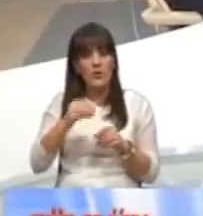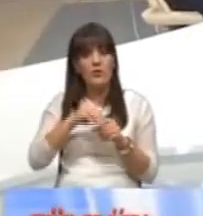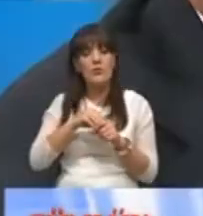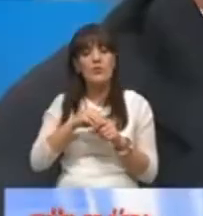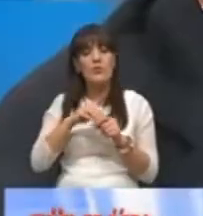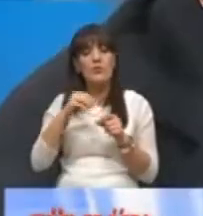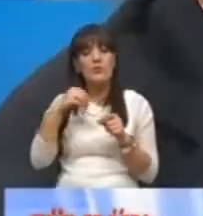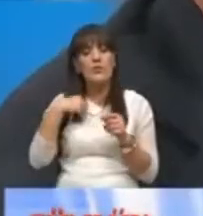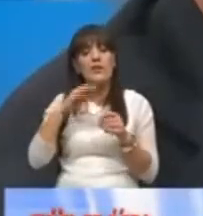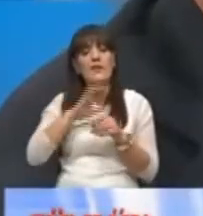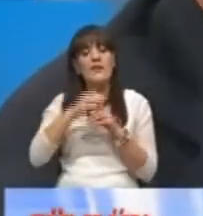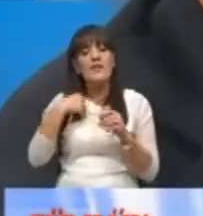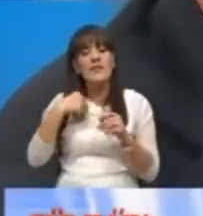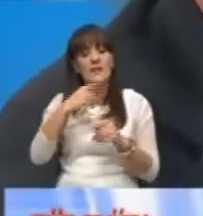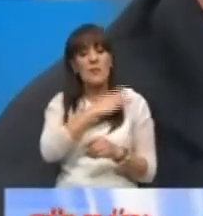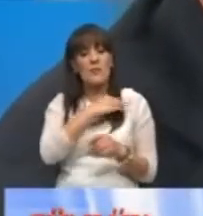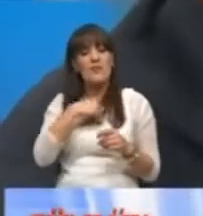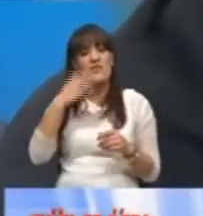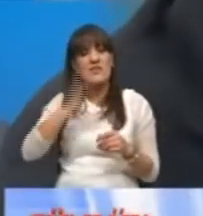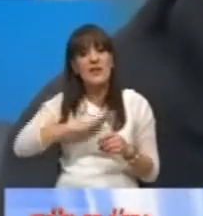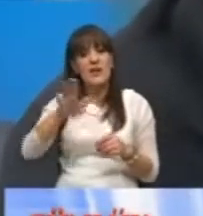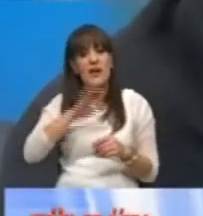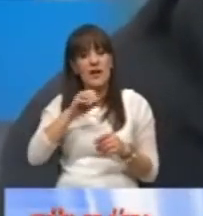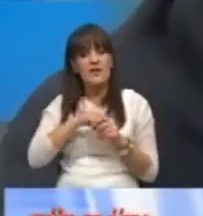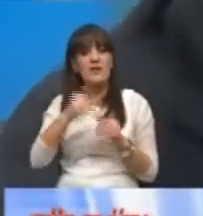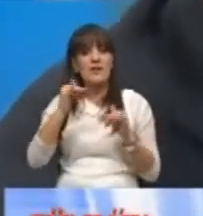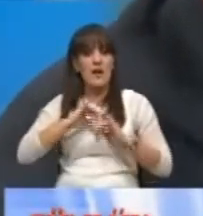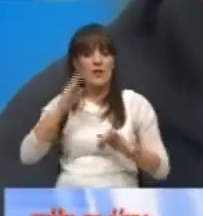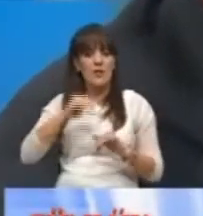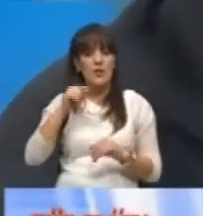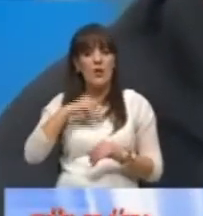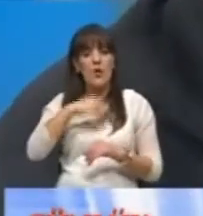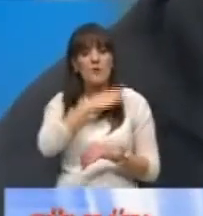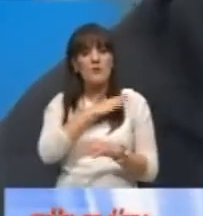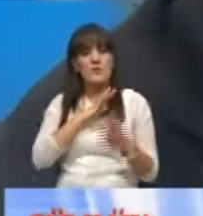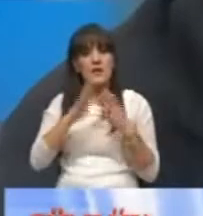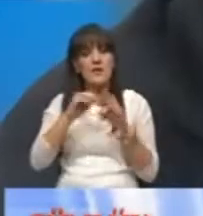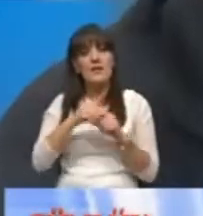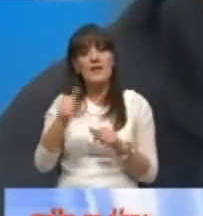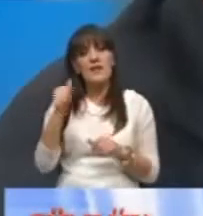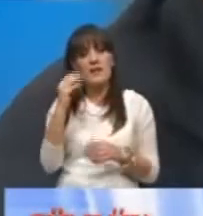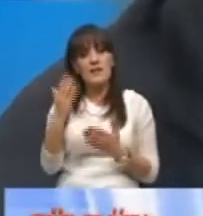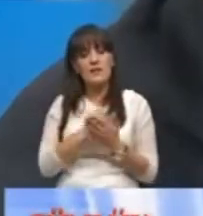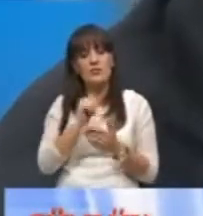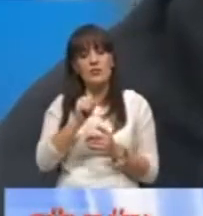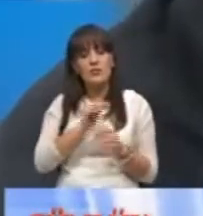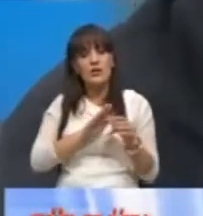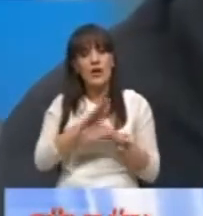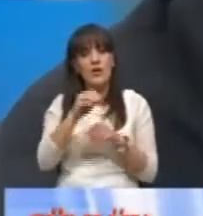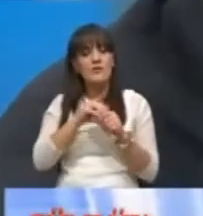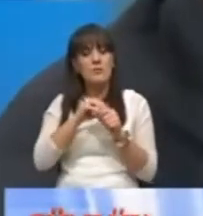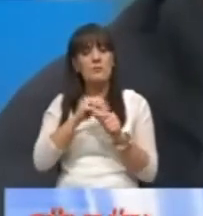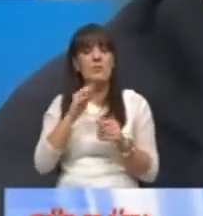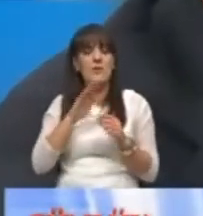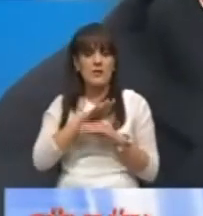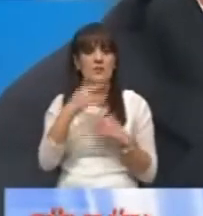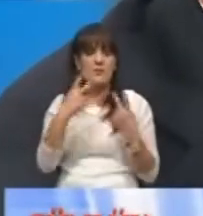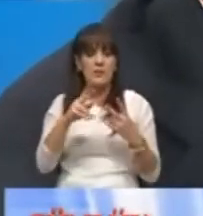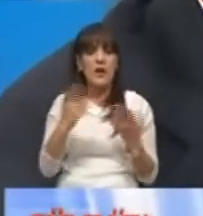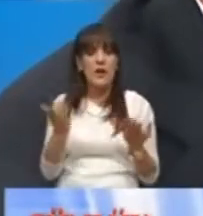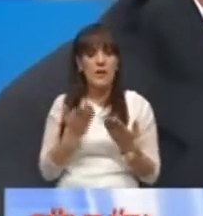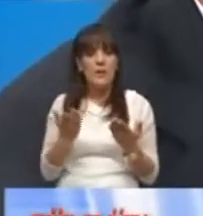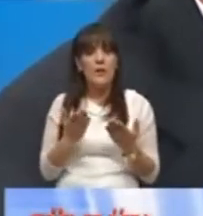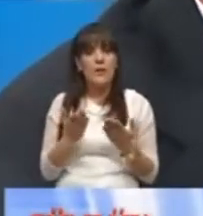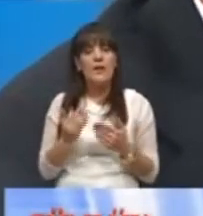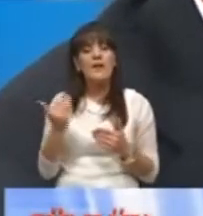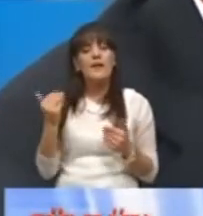basının yarattığı şikayetleri rahatlatacaktır. Hasta bu dönemde omuz hareketlerini geri kazanarak günlük yaşamına geri dönebilir. Ama